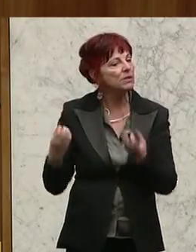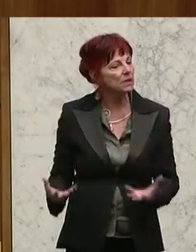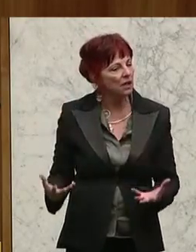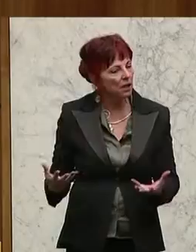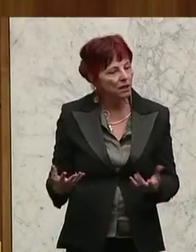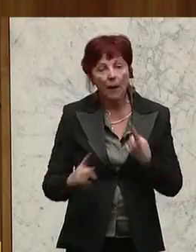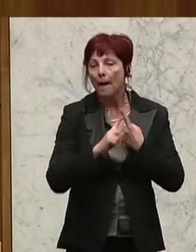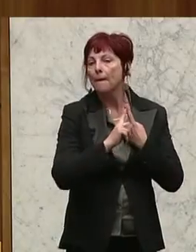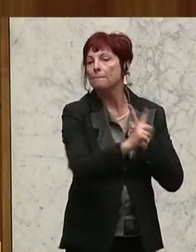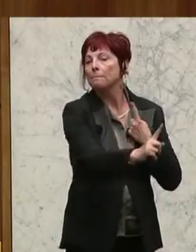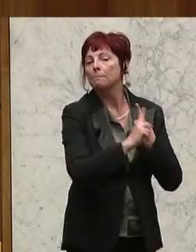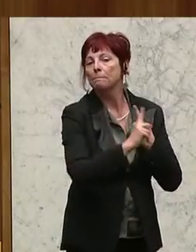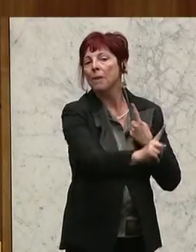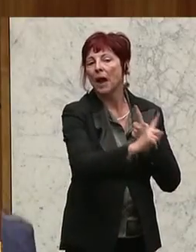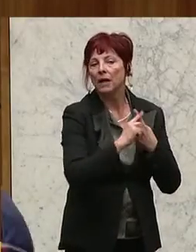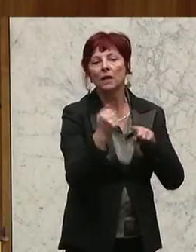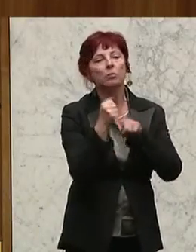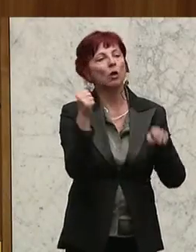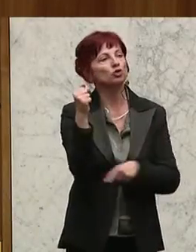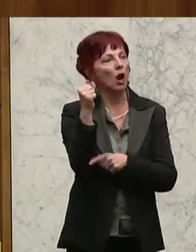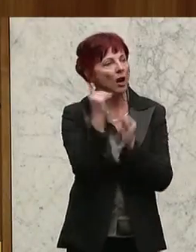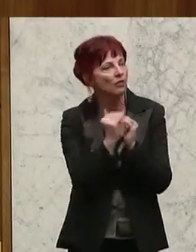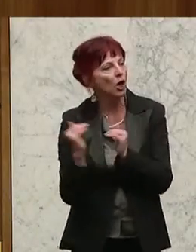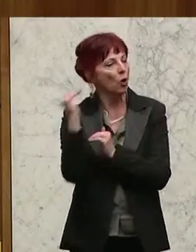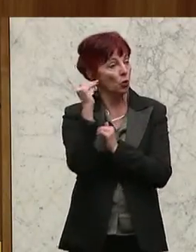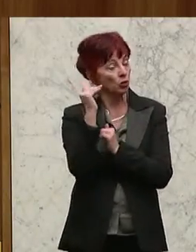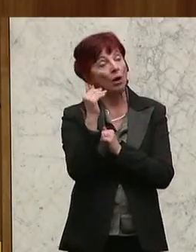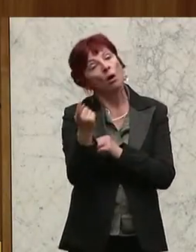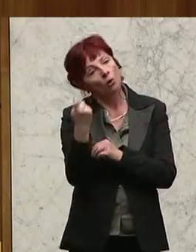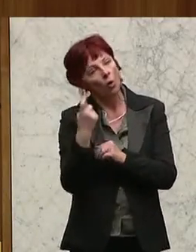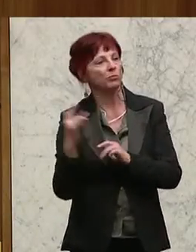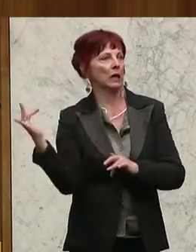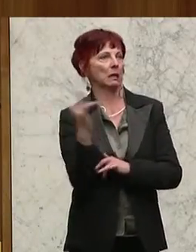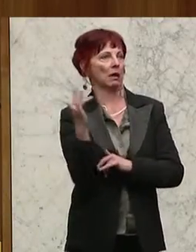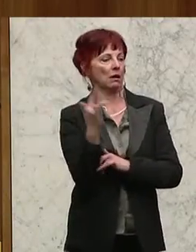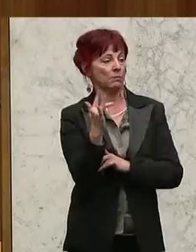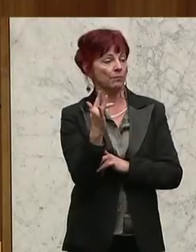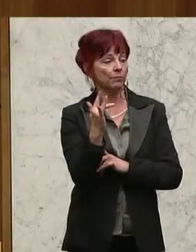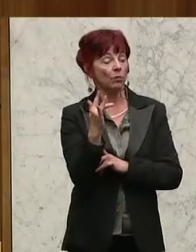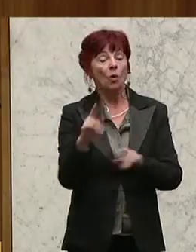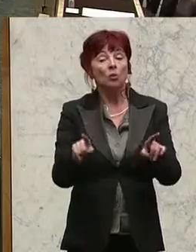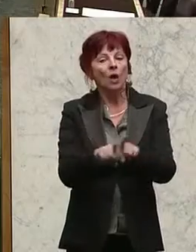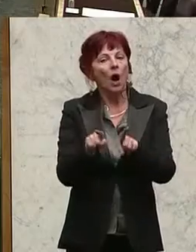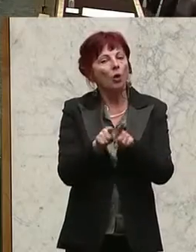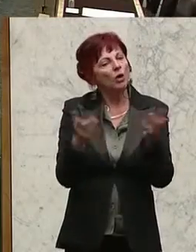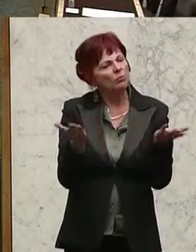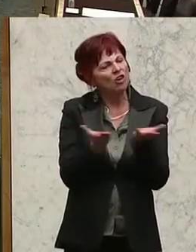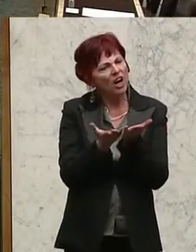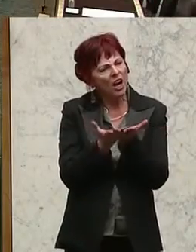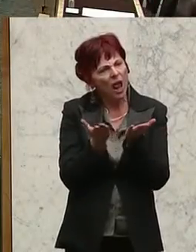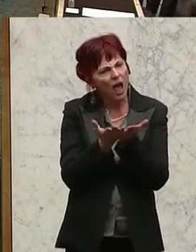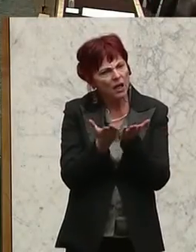Die Pendlerpauschale wurde signifikant erhöht. Wir haben im relativen, um das zu vergleichen mit der aktuellen